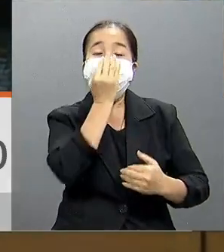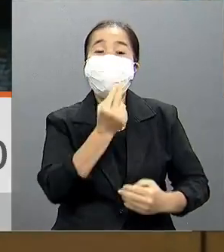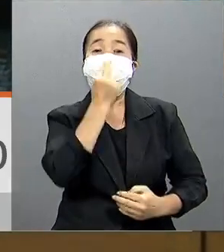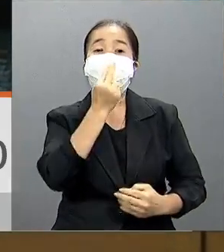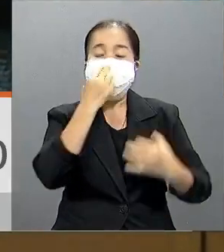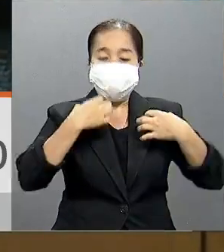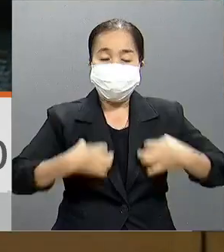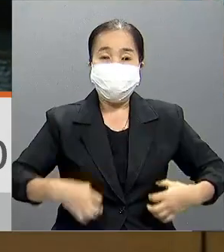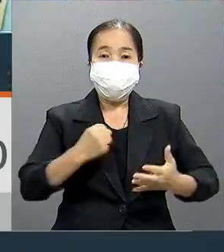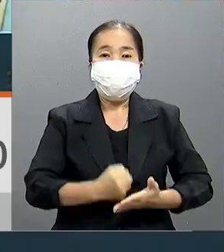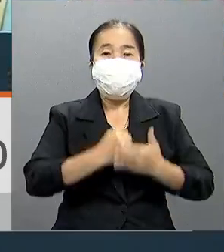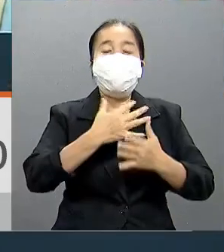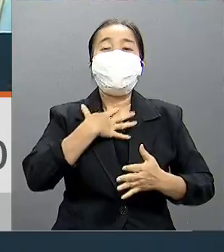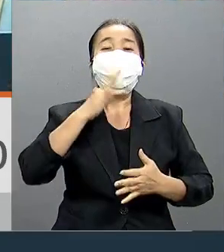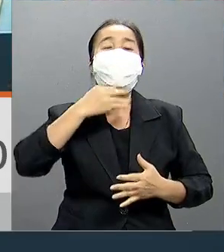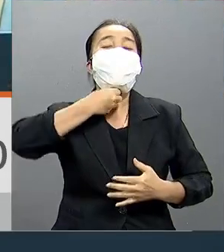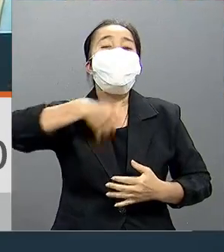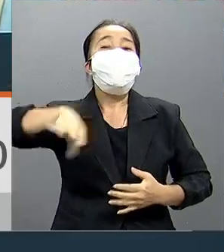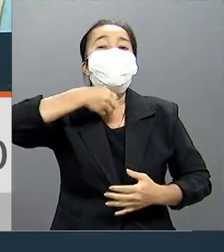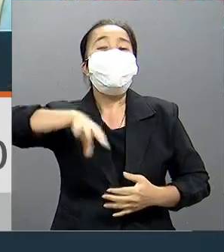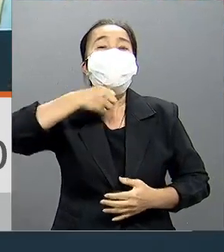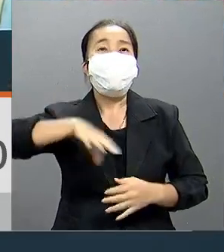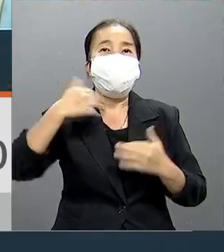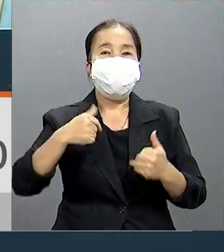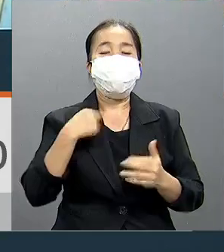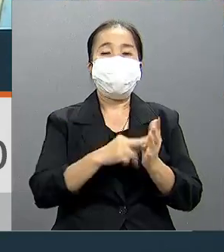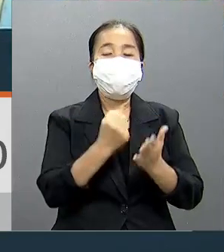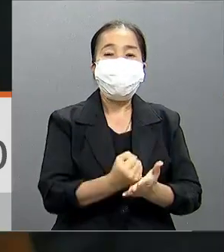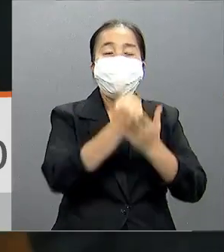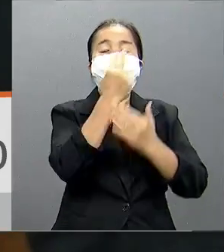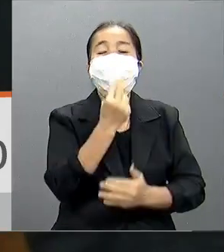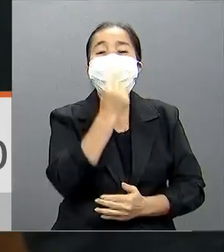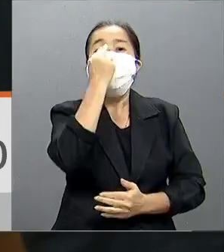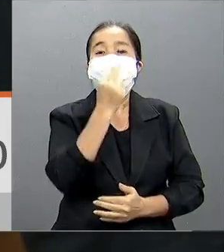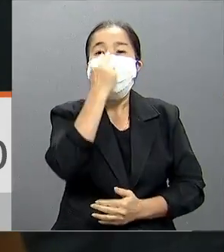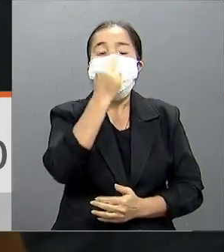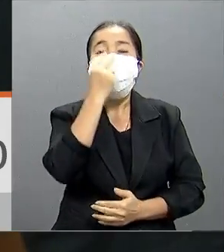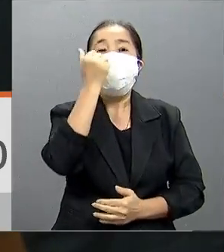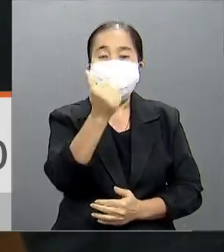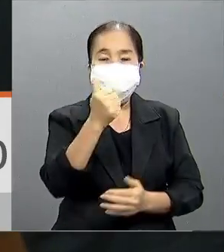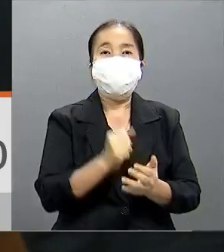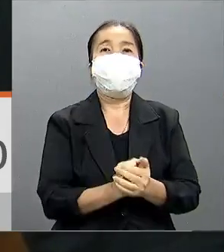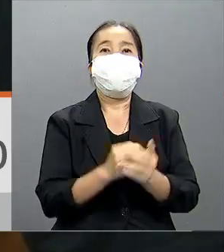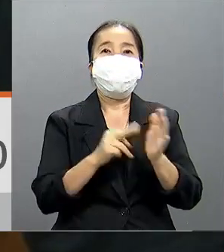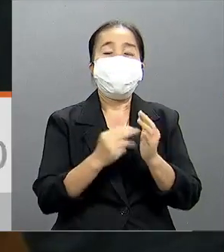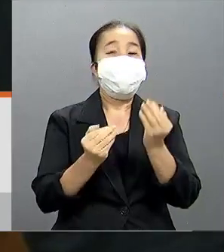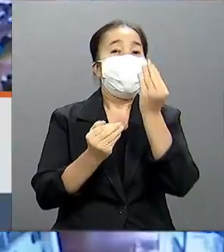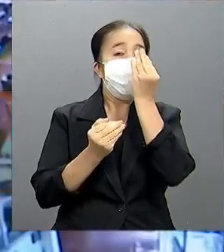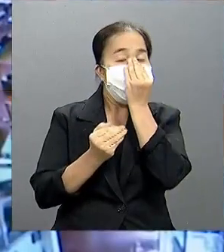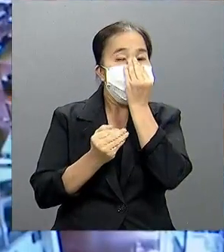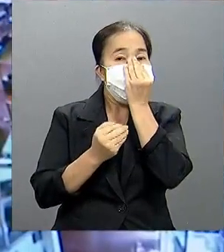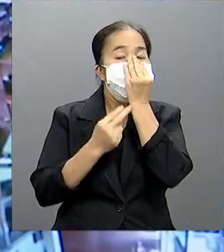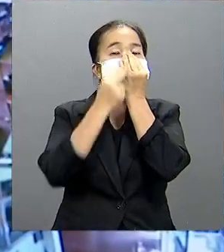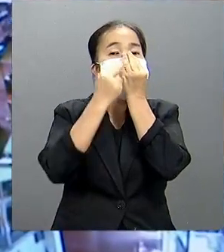ระบายเสมหะและเพิ่มปริมาณออกซิเจนในร่างกายลดระยะเวลาในการใส่เครื่องช่วยหายใจและการ